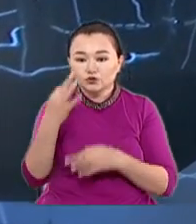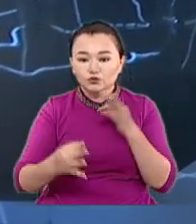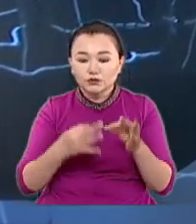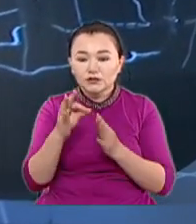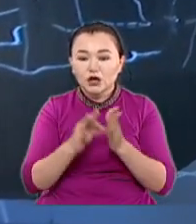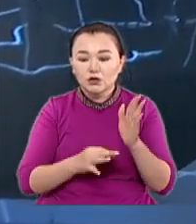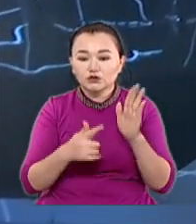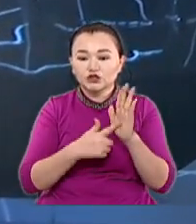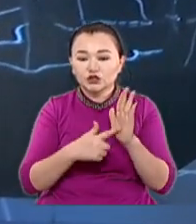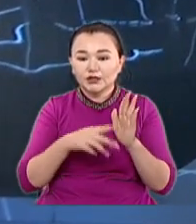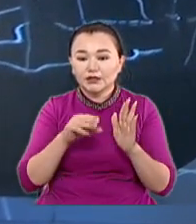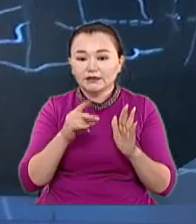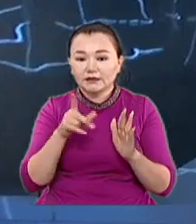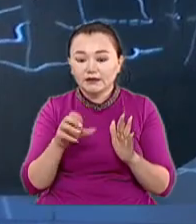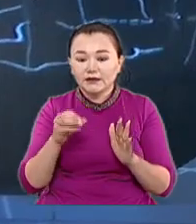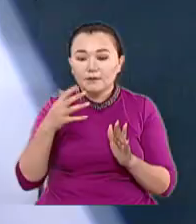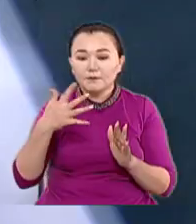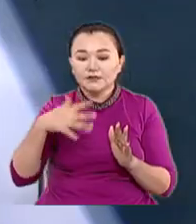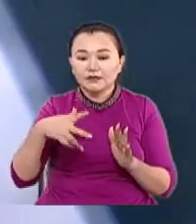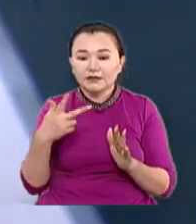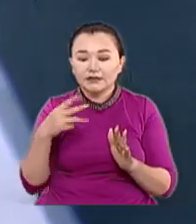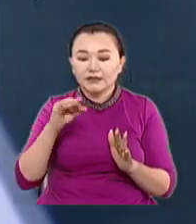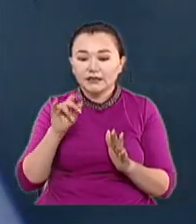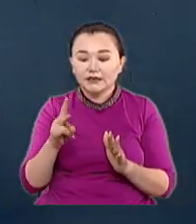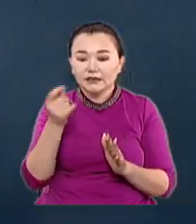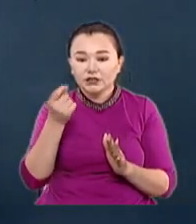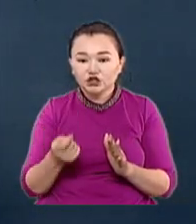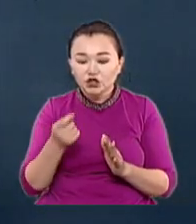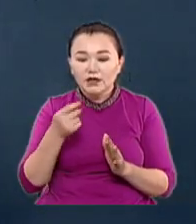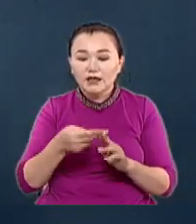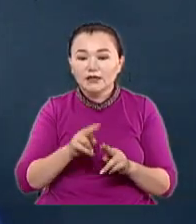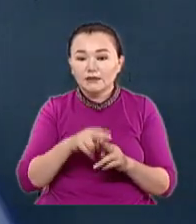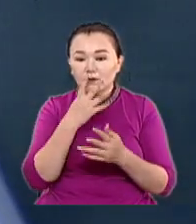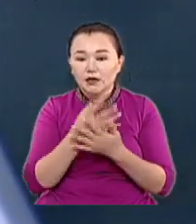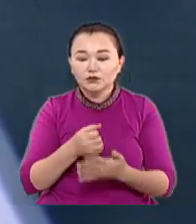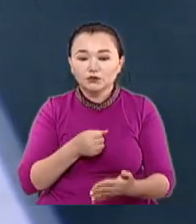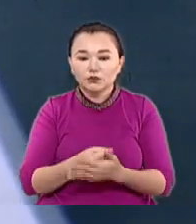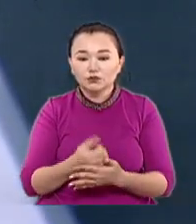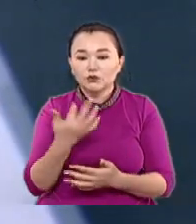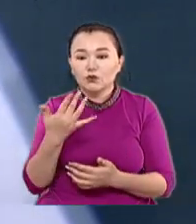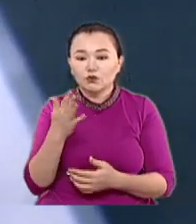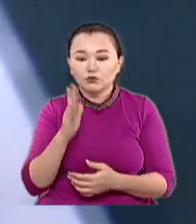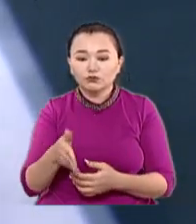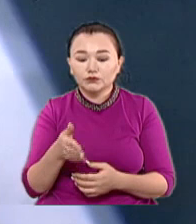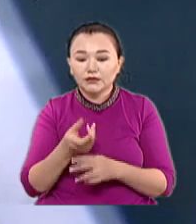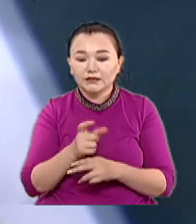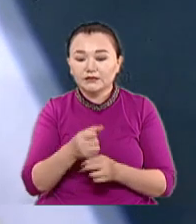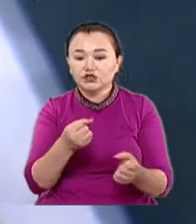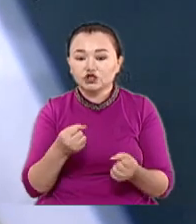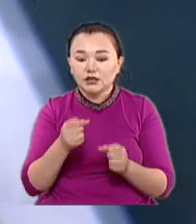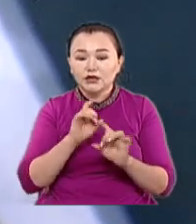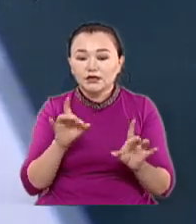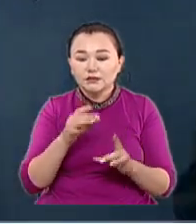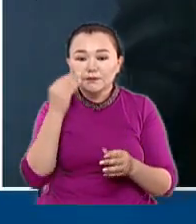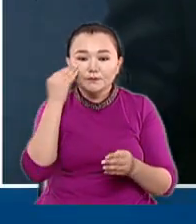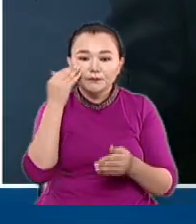бірден 7 теңге 53 тиынға төмендеді. Бұл үрдіс қашанға дейін жалғаспақ? Әріптесім Нұрболат Жаңайбекұлы